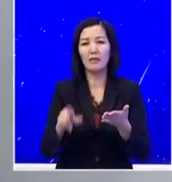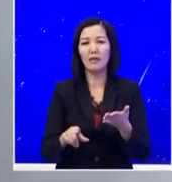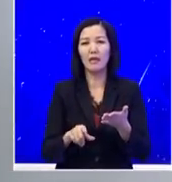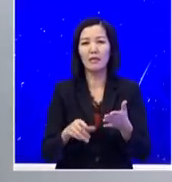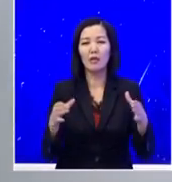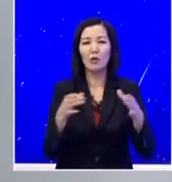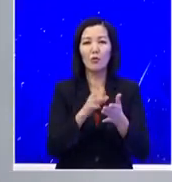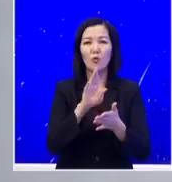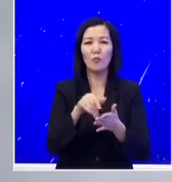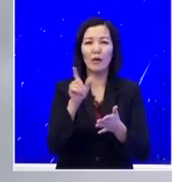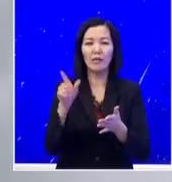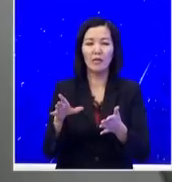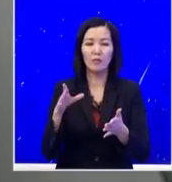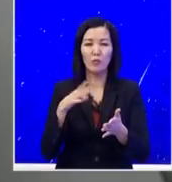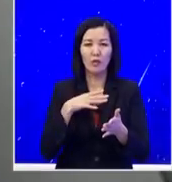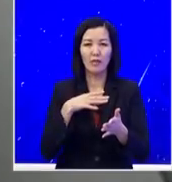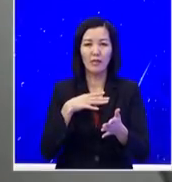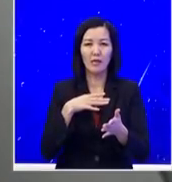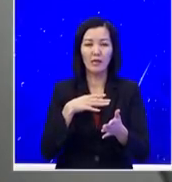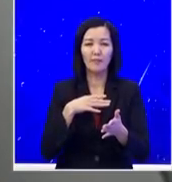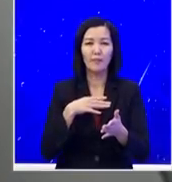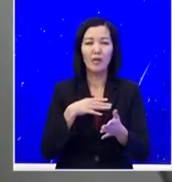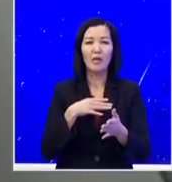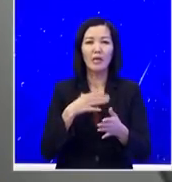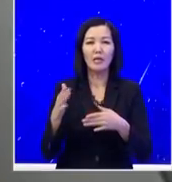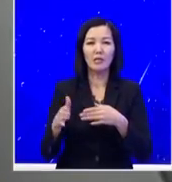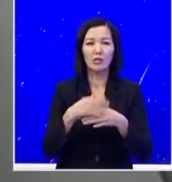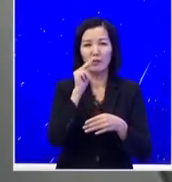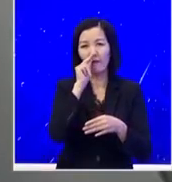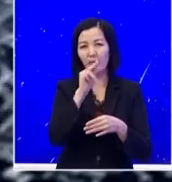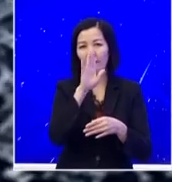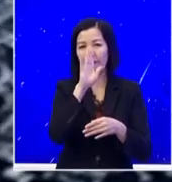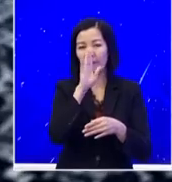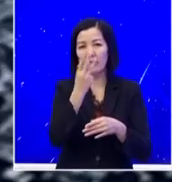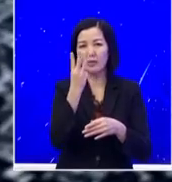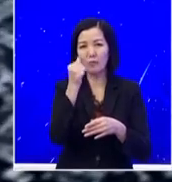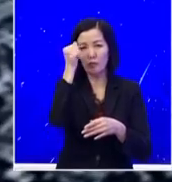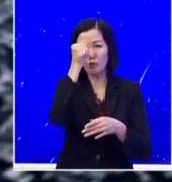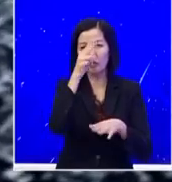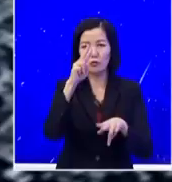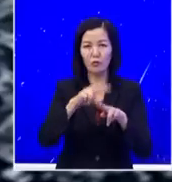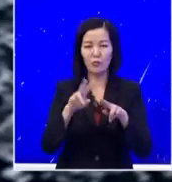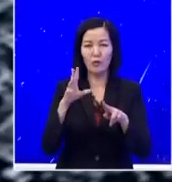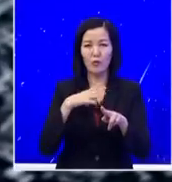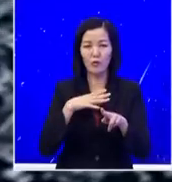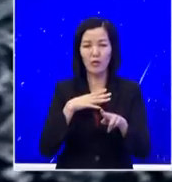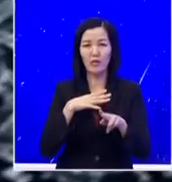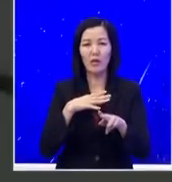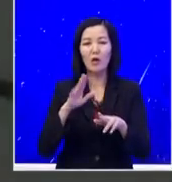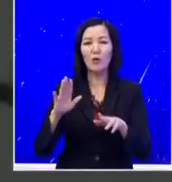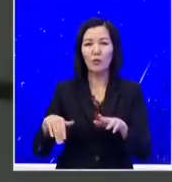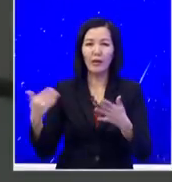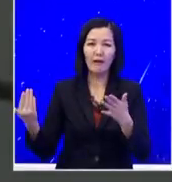отряд болады. Үркіншілік кез. Жазықсыз жала жабылып, үш әріп, үш жылға қарлаққа қаматады. Қайыра келіп,